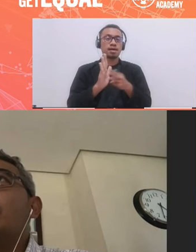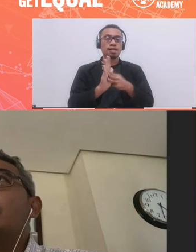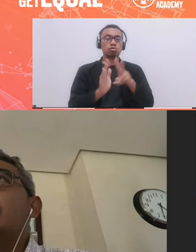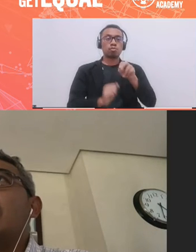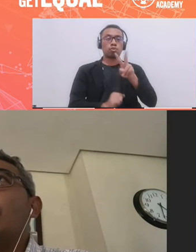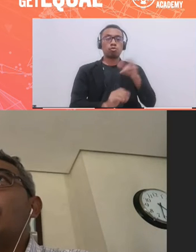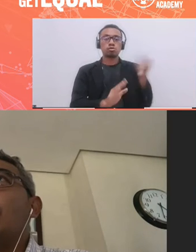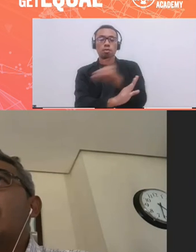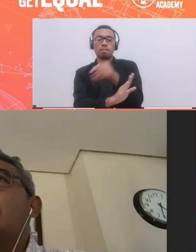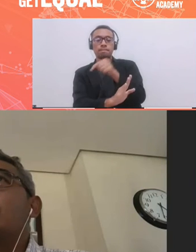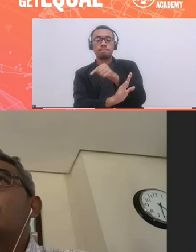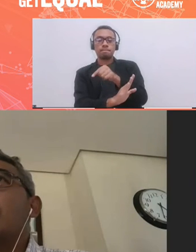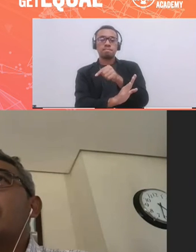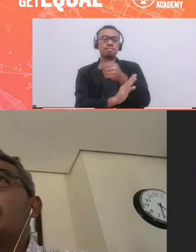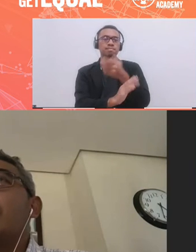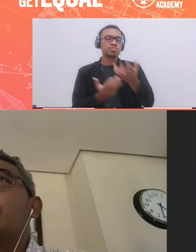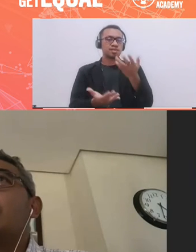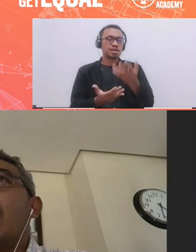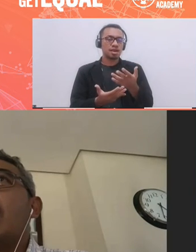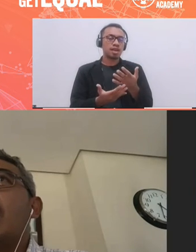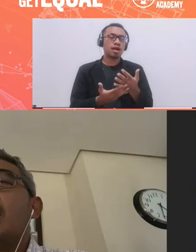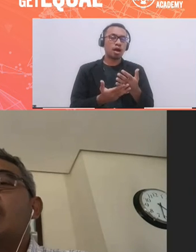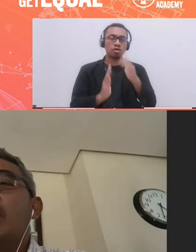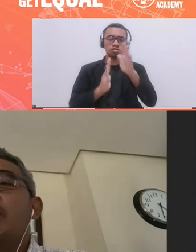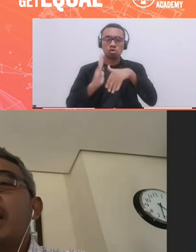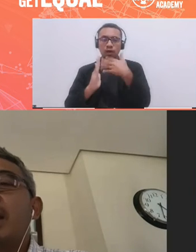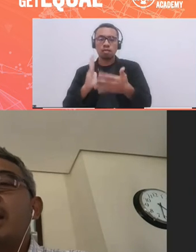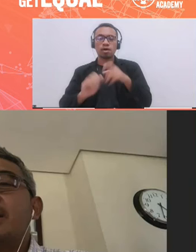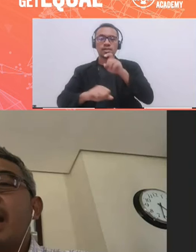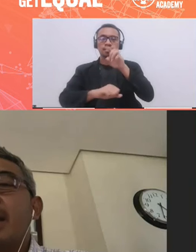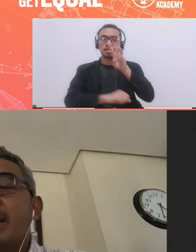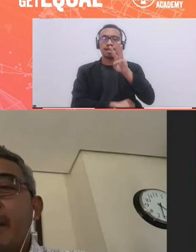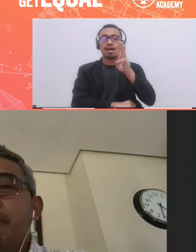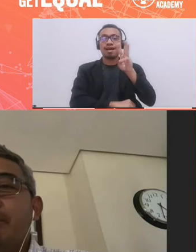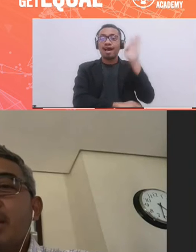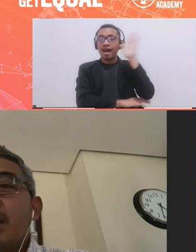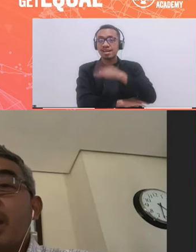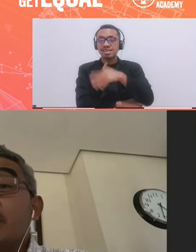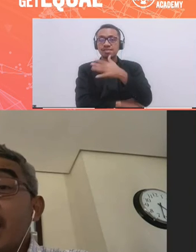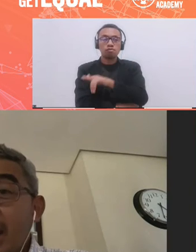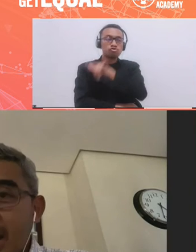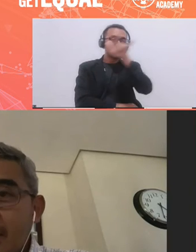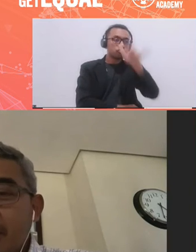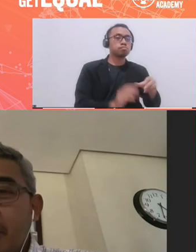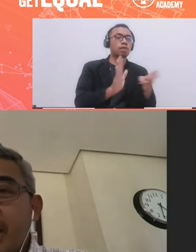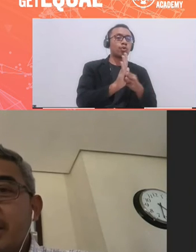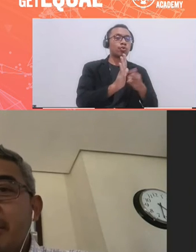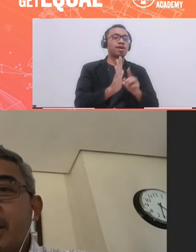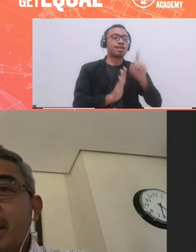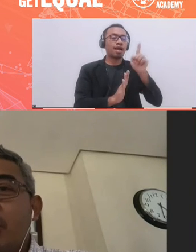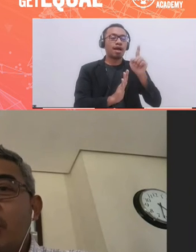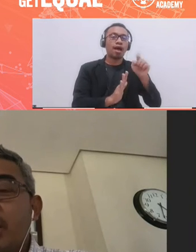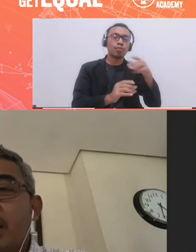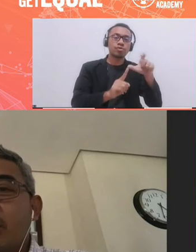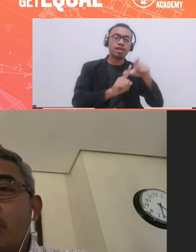2020, mesti cari waktu minimal 3 hari untuk saya ke Maluku Utara atau Devi datang ke Jakarta. Kalau sekarang, terima kasih